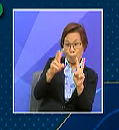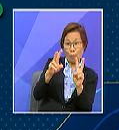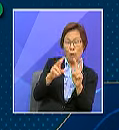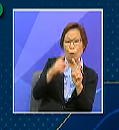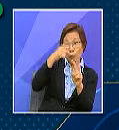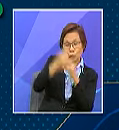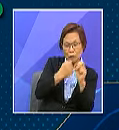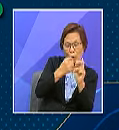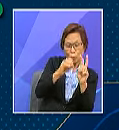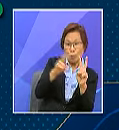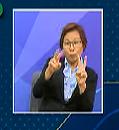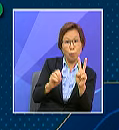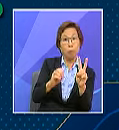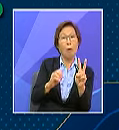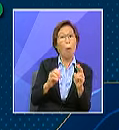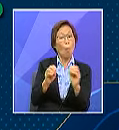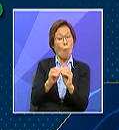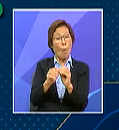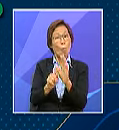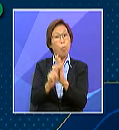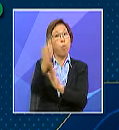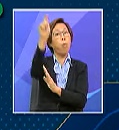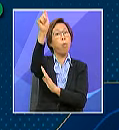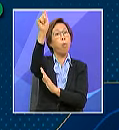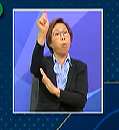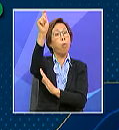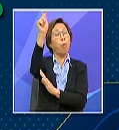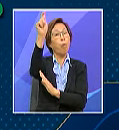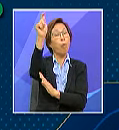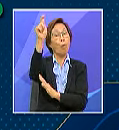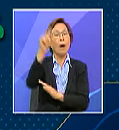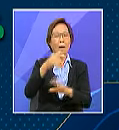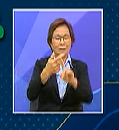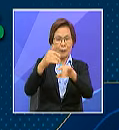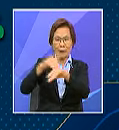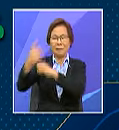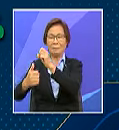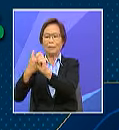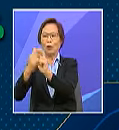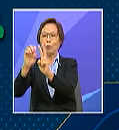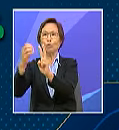untuk tahun 2020 adalah lebih tinggi dari pada tahun 2019